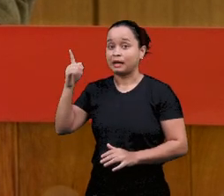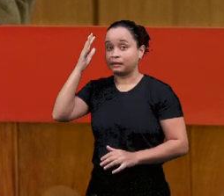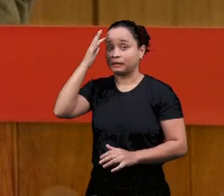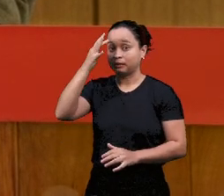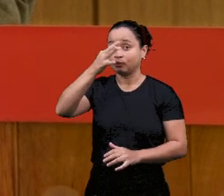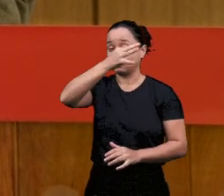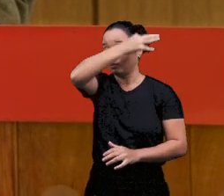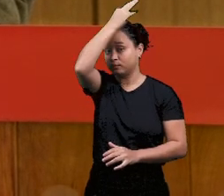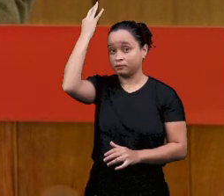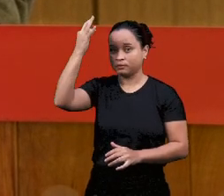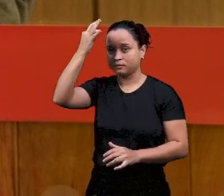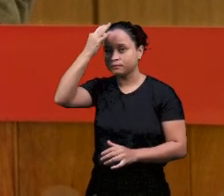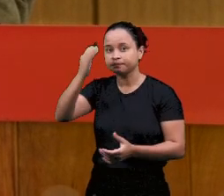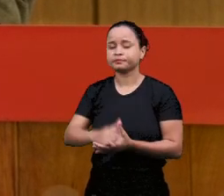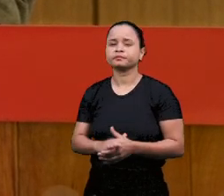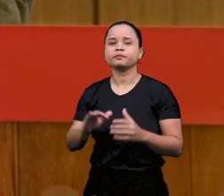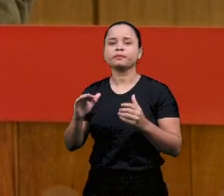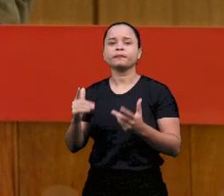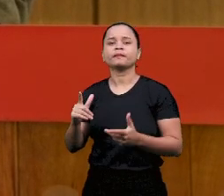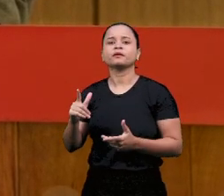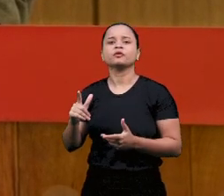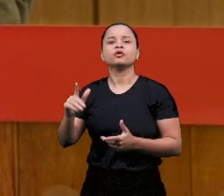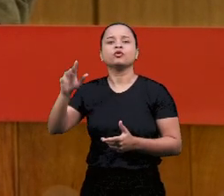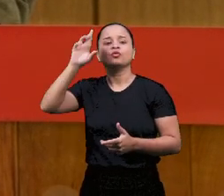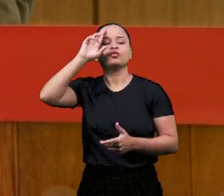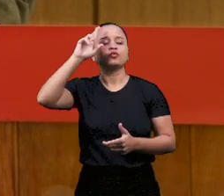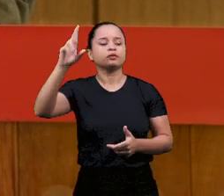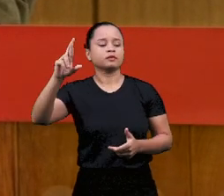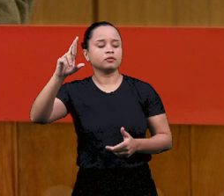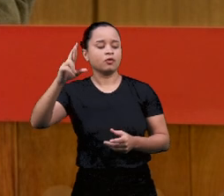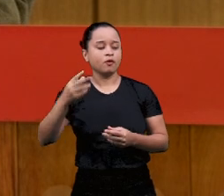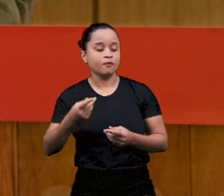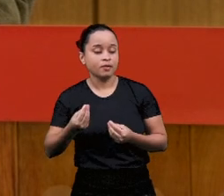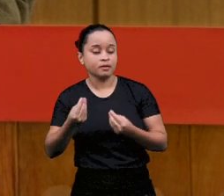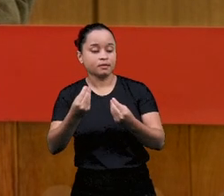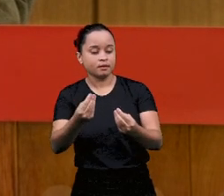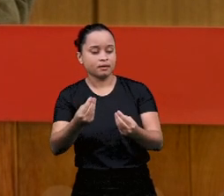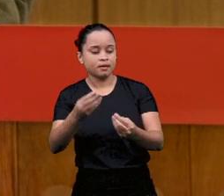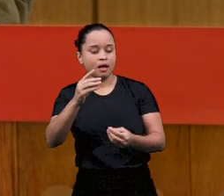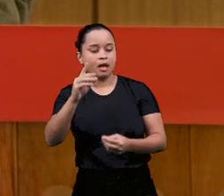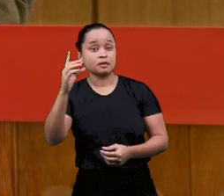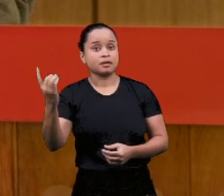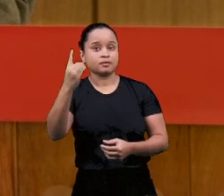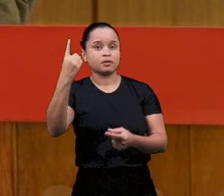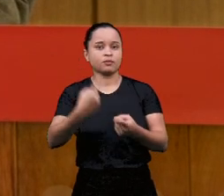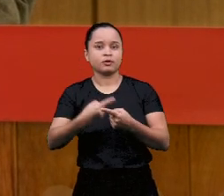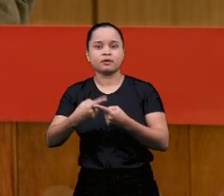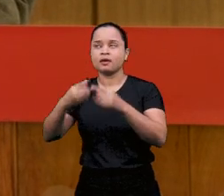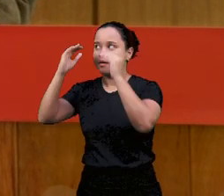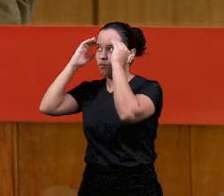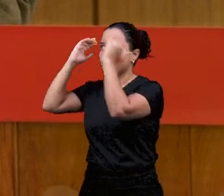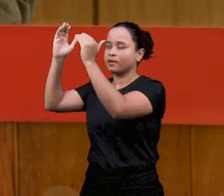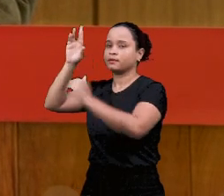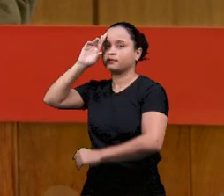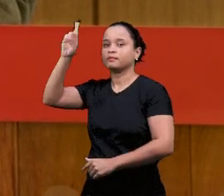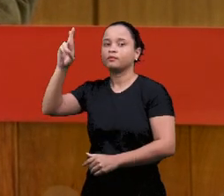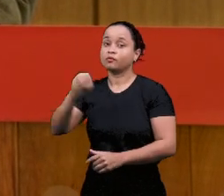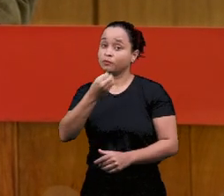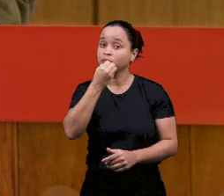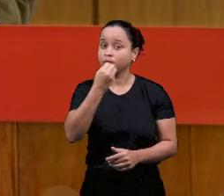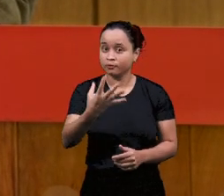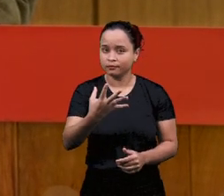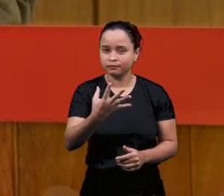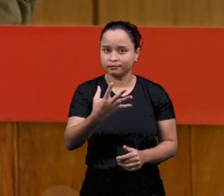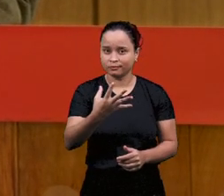autorisé par le Seigneur à David, parce que tout ce qu'il faisait était au nom du Seigneur. Très bien placé la position de la sœur.